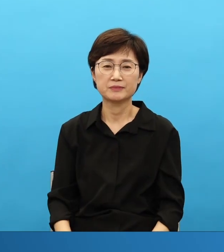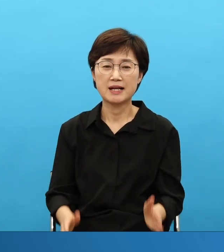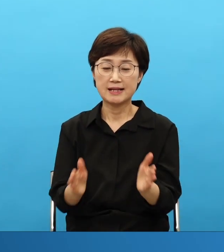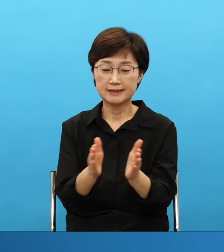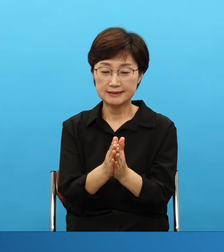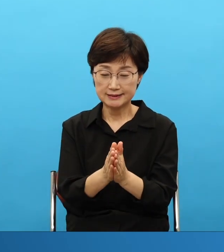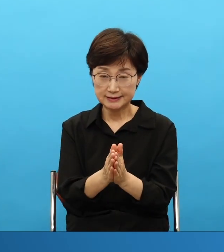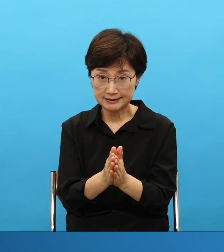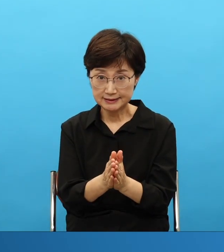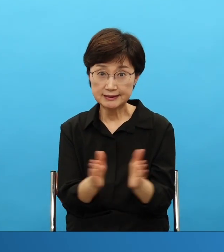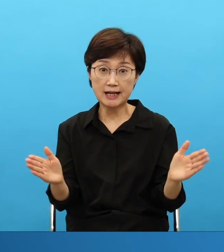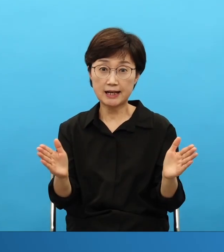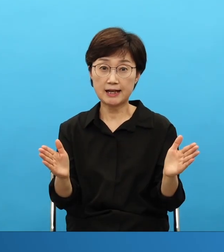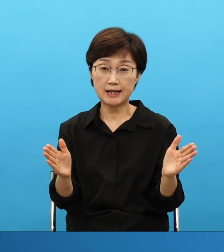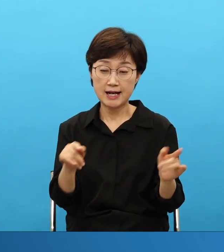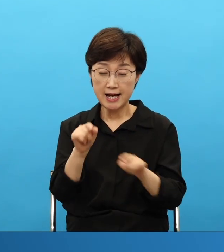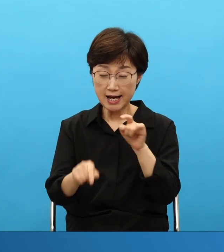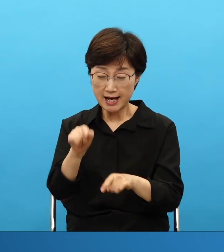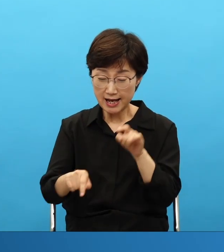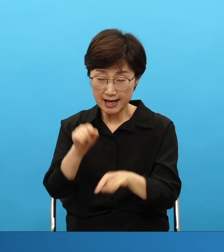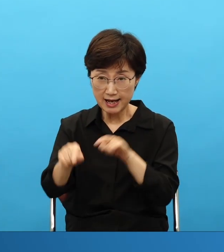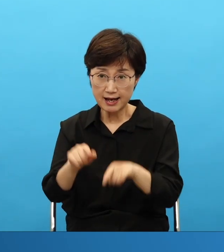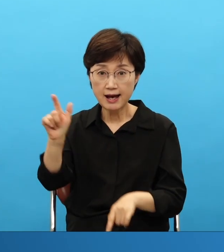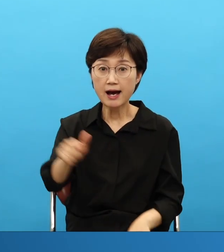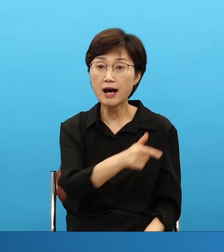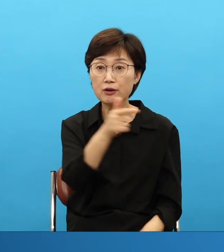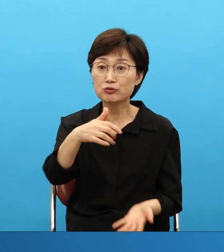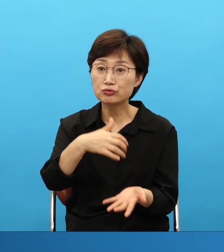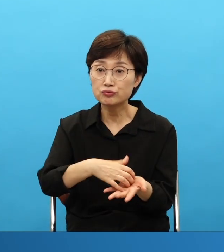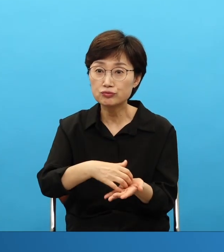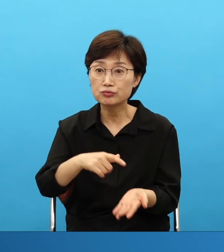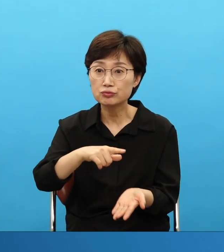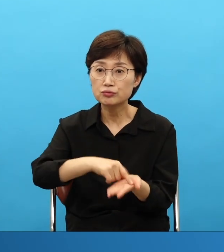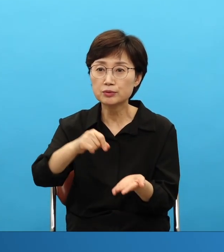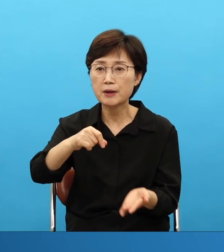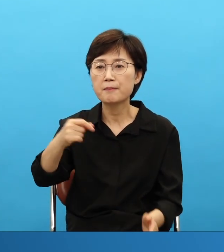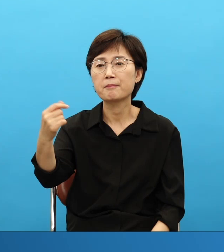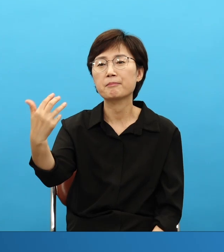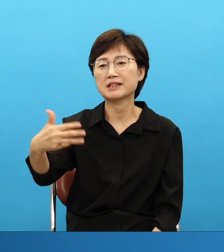동시에 단 하루만에 약 8명